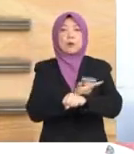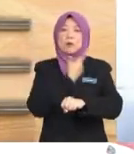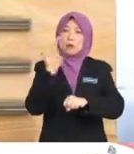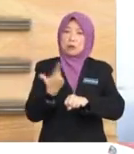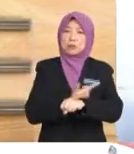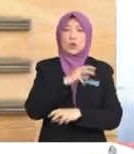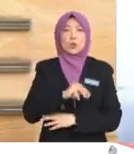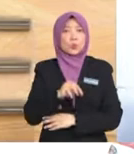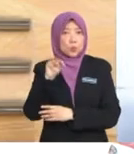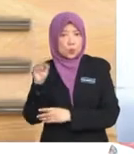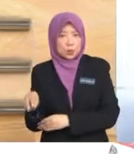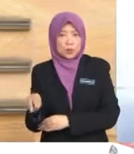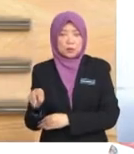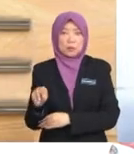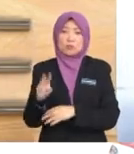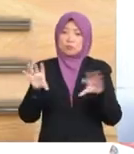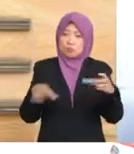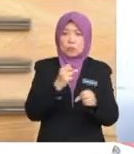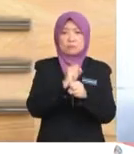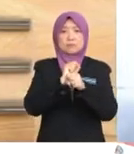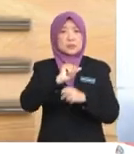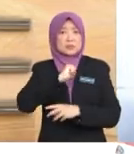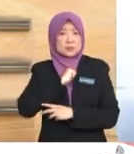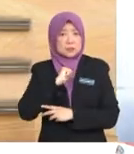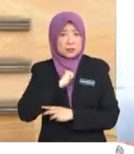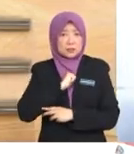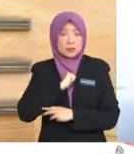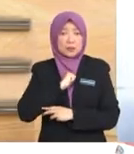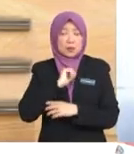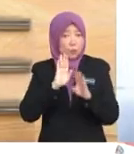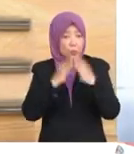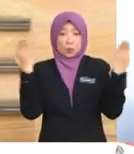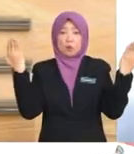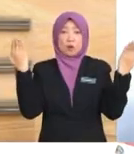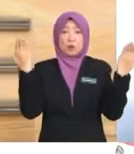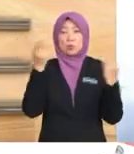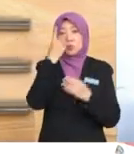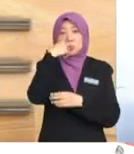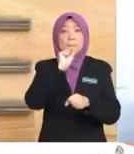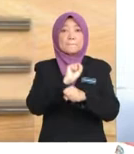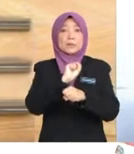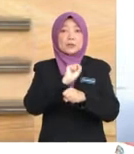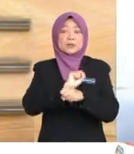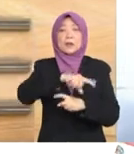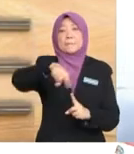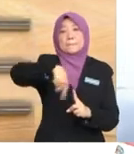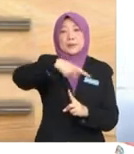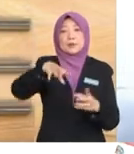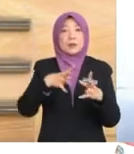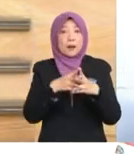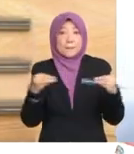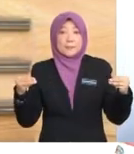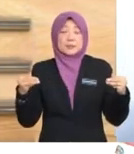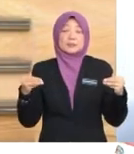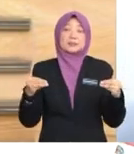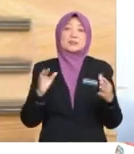ini berdikari. Maknanya membuka ruang pekerjaan untuk mereka bila mereka tamat persekolahan.